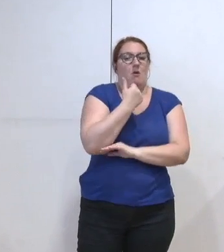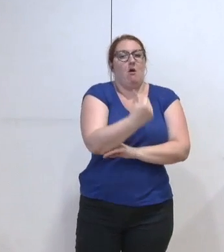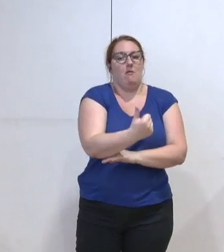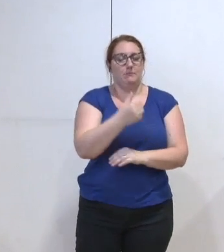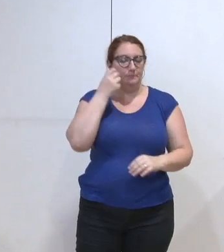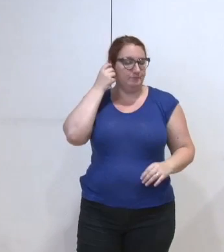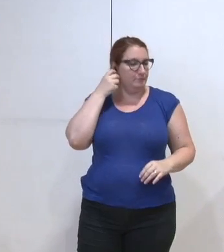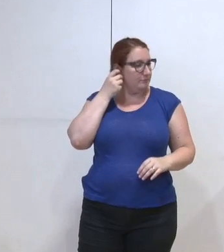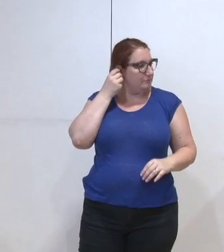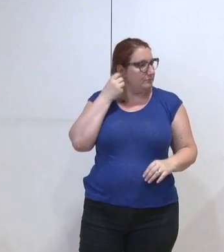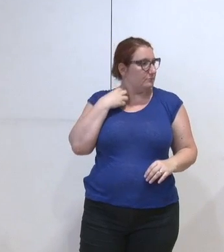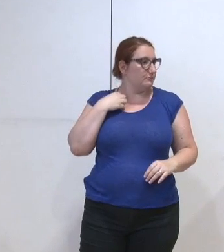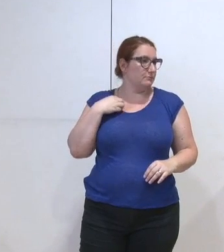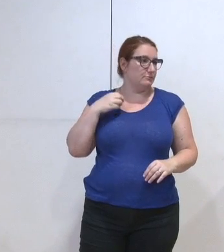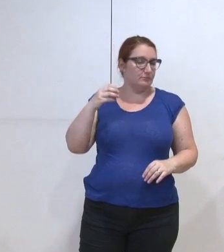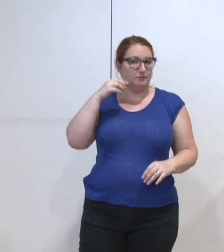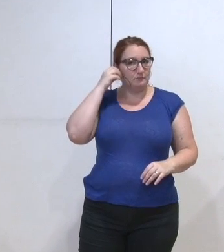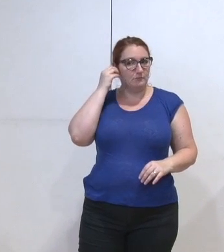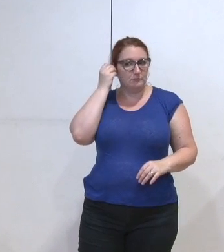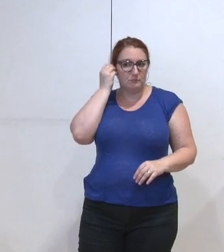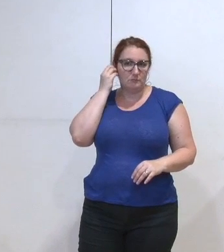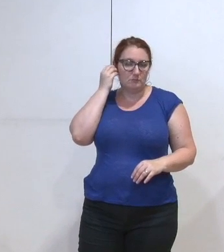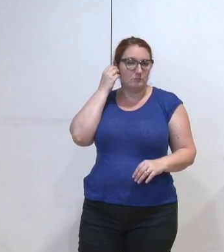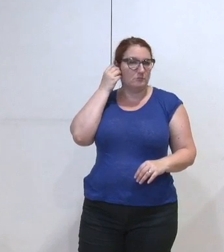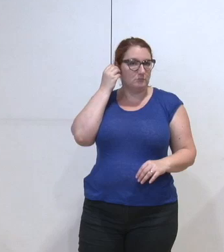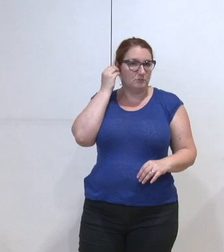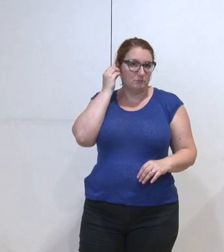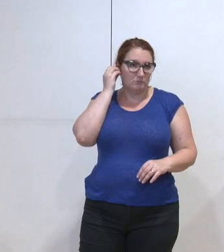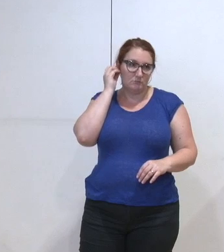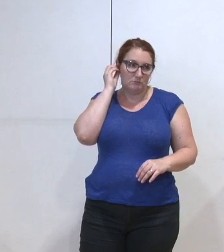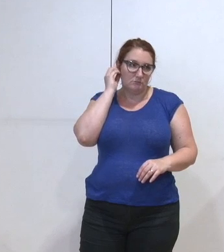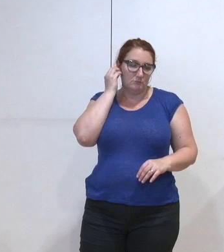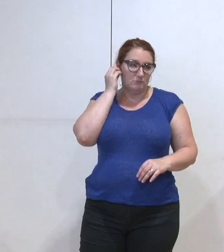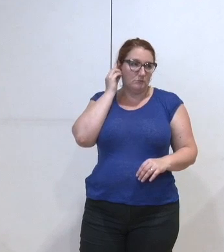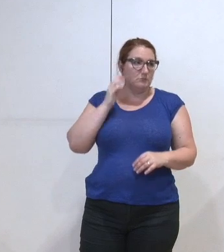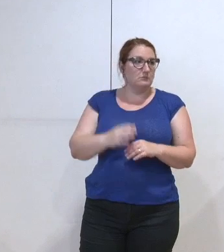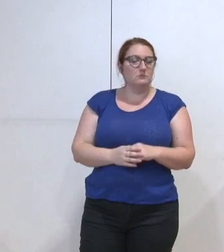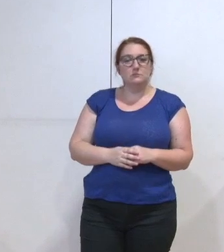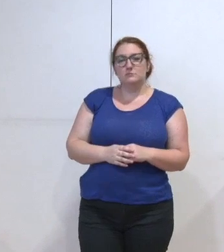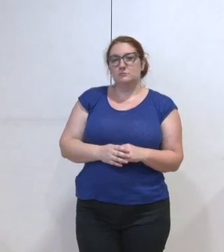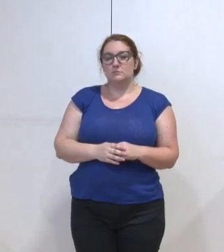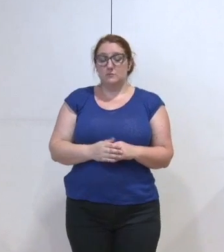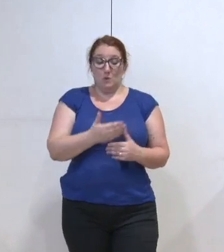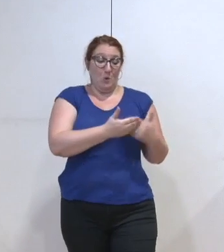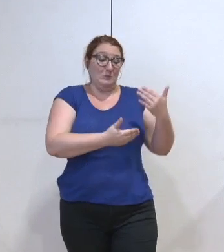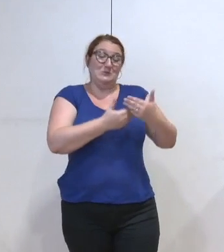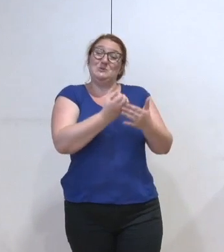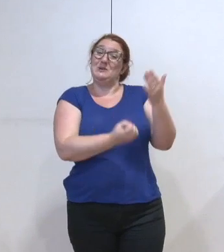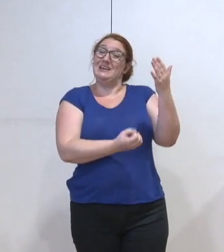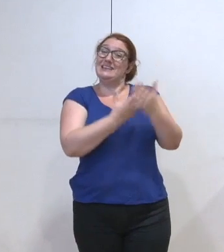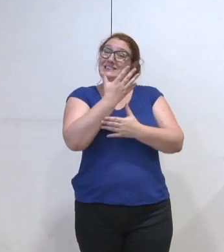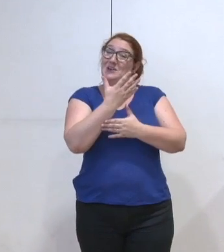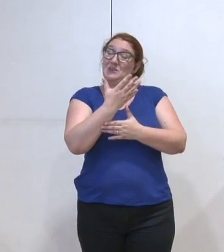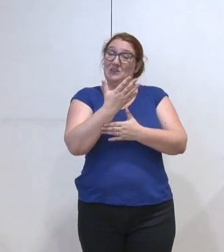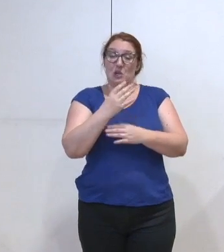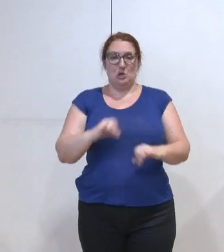la part relativement élevée de jeunes dans les quartiers ayant ayant accueilli des constructions récentes en lien avec le déplacement